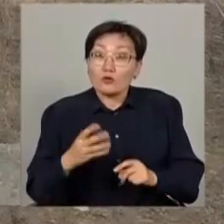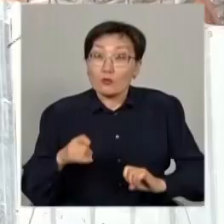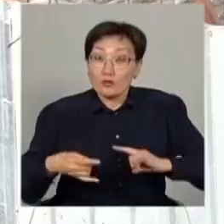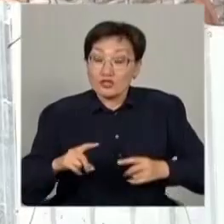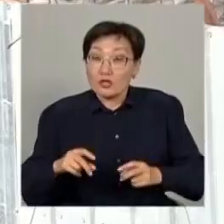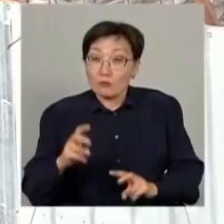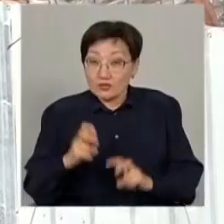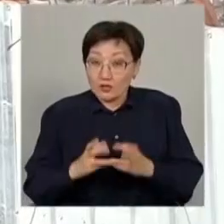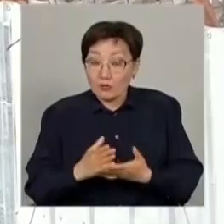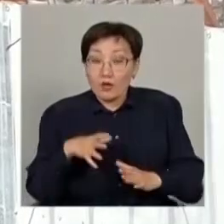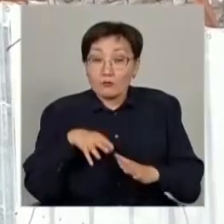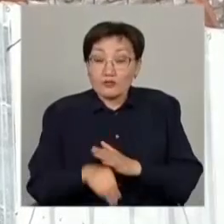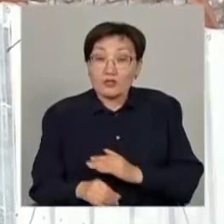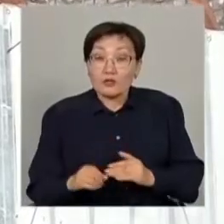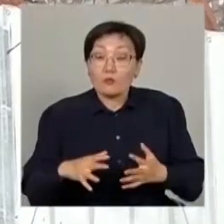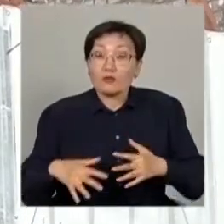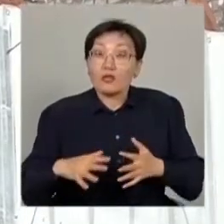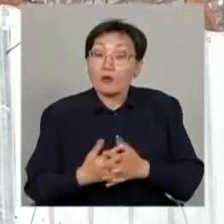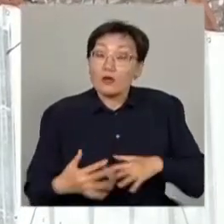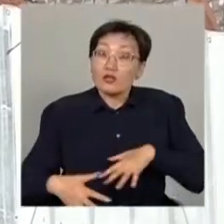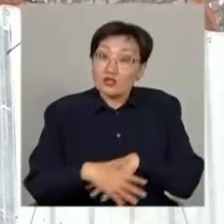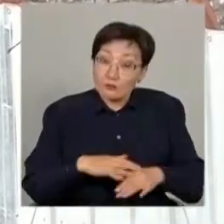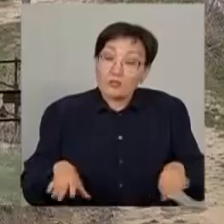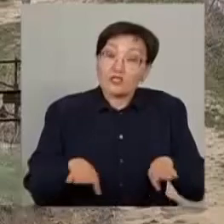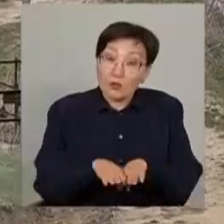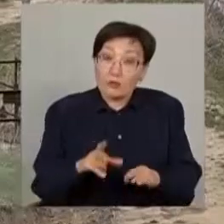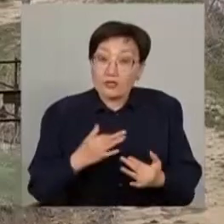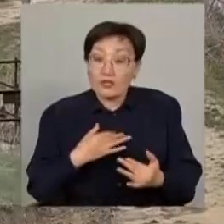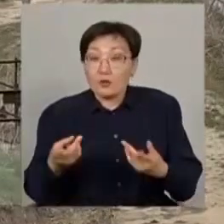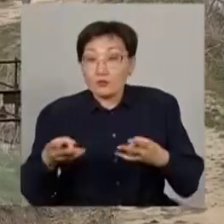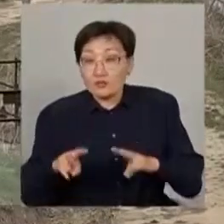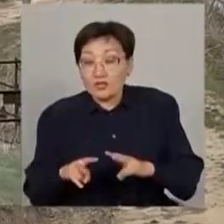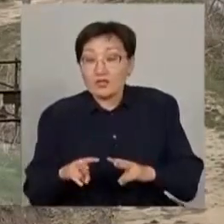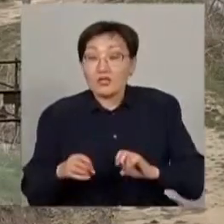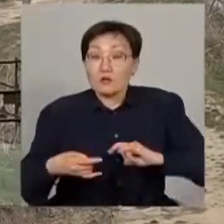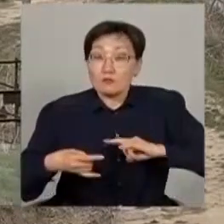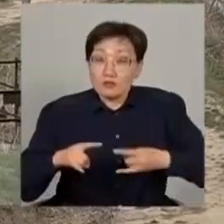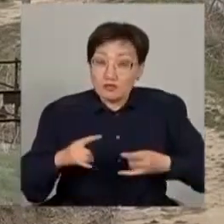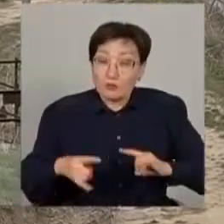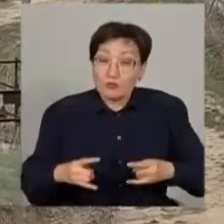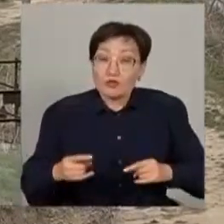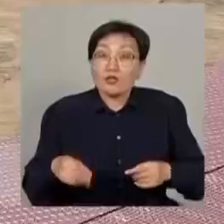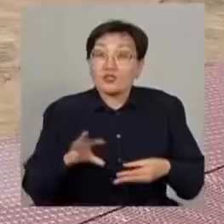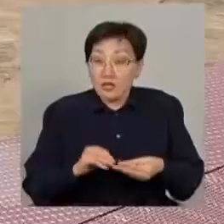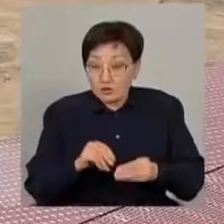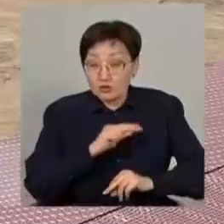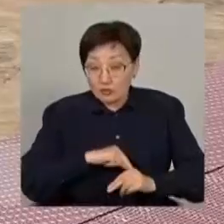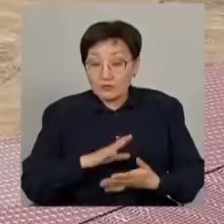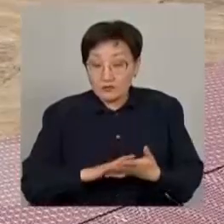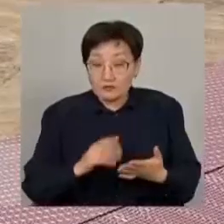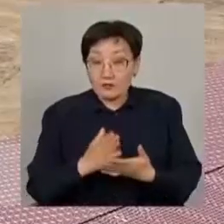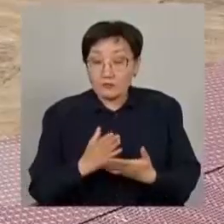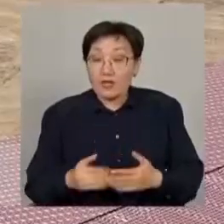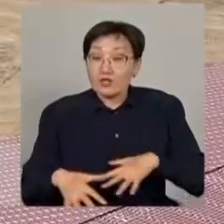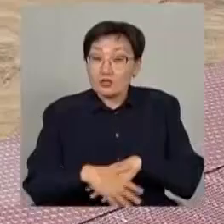зауыты бар екен. Оның біреуін ауыл жұрты жабылып жүріп жапқызған екен. Ал қалғаны қышқақтап кірпіш күйдіріп сол күйі жұмыс істеп жатқан көрінеді.